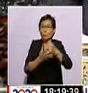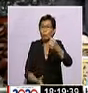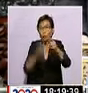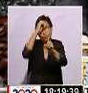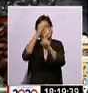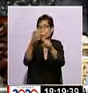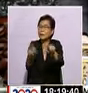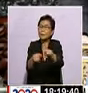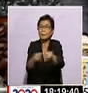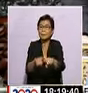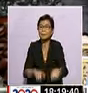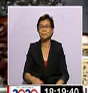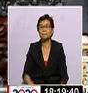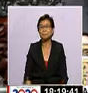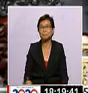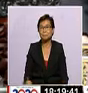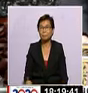sama.